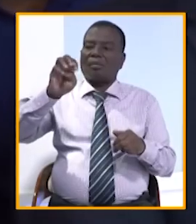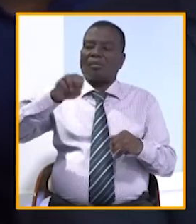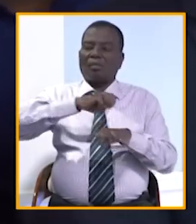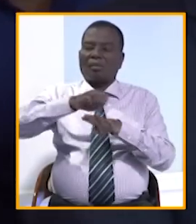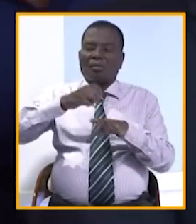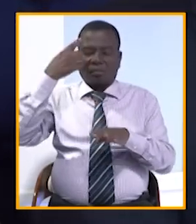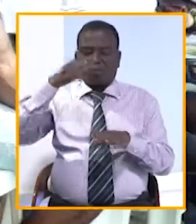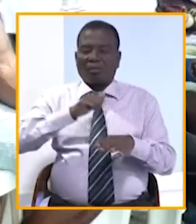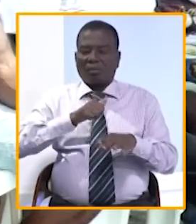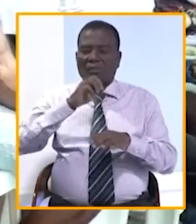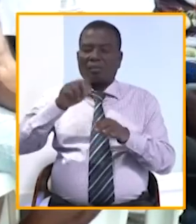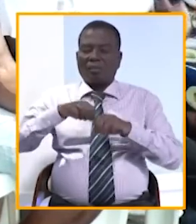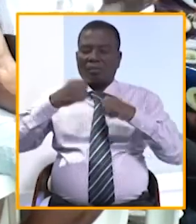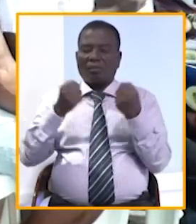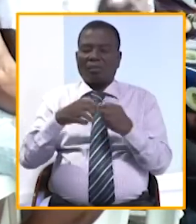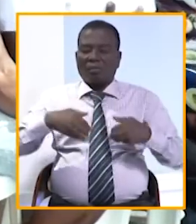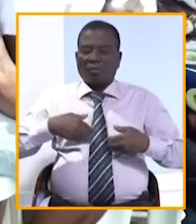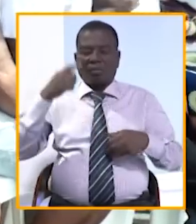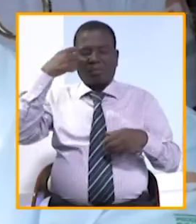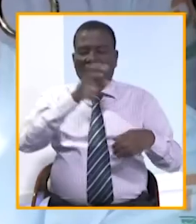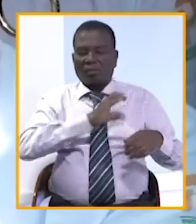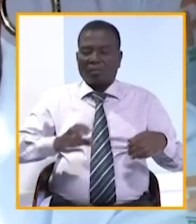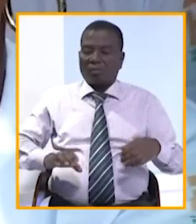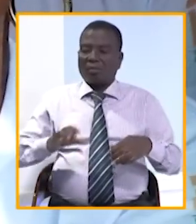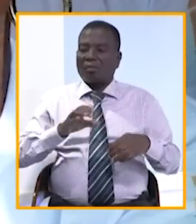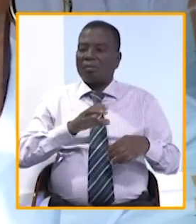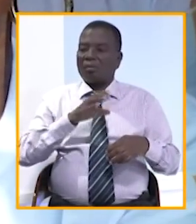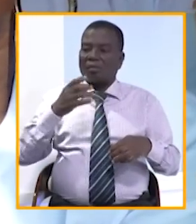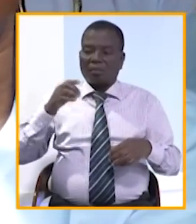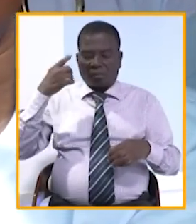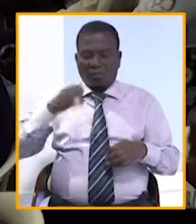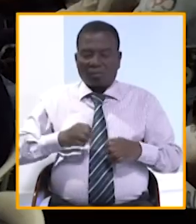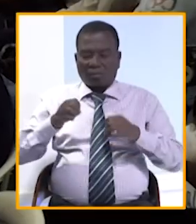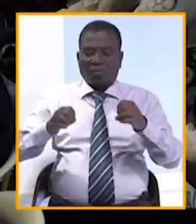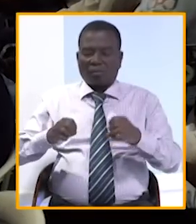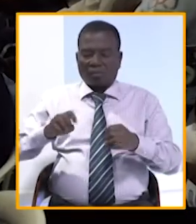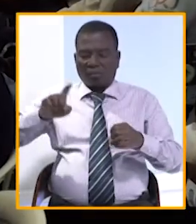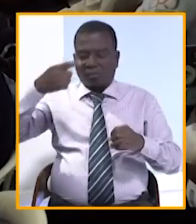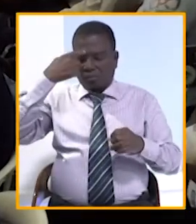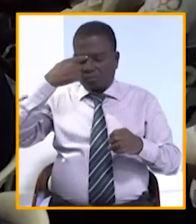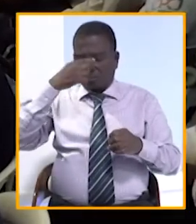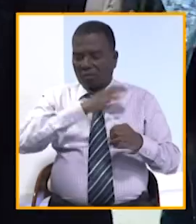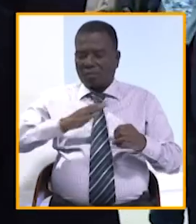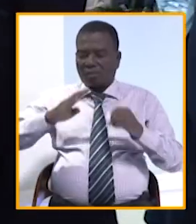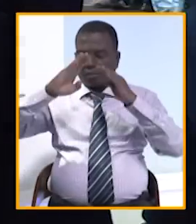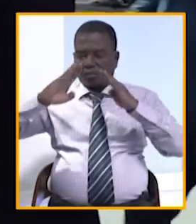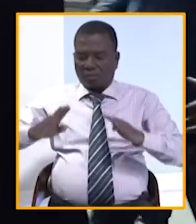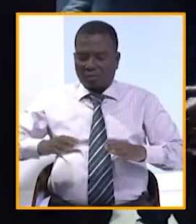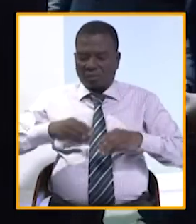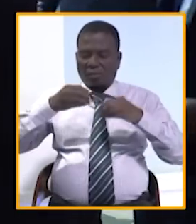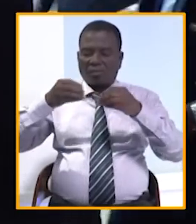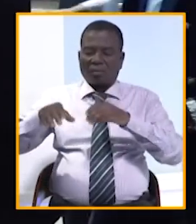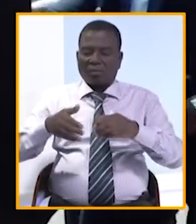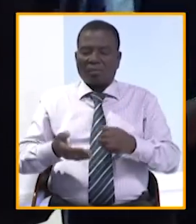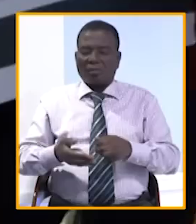et économique de la jeunesse de sa commune. En complément des efforts du gouvernement, la mairie lance un programme